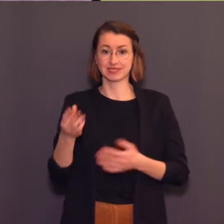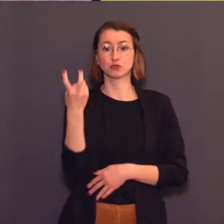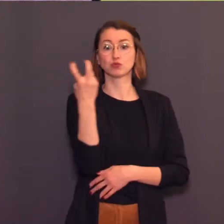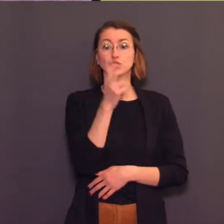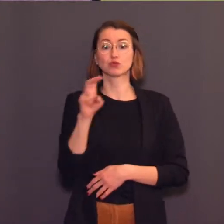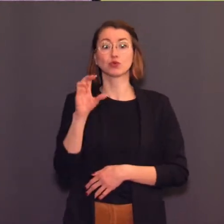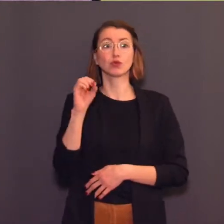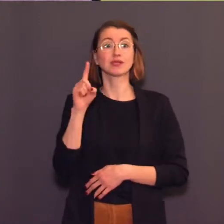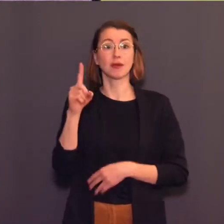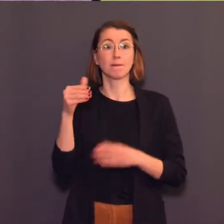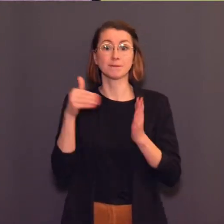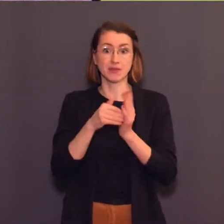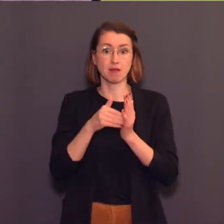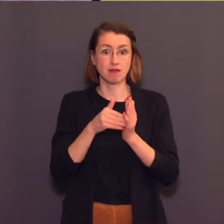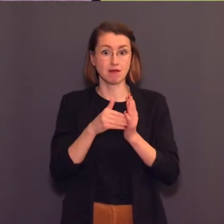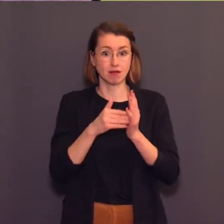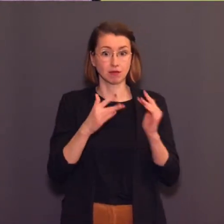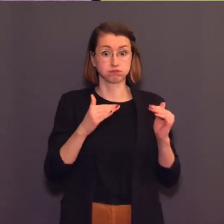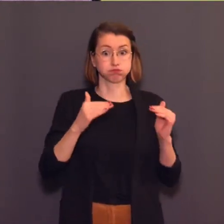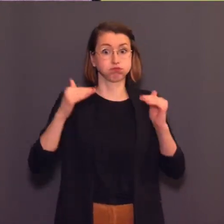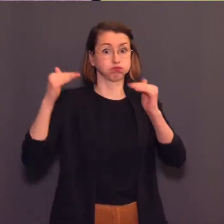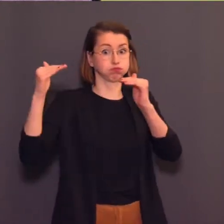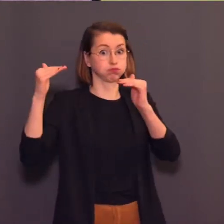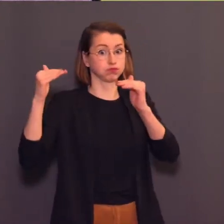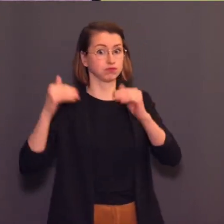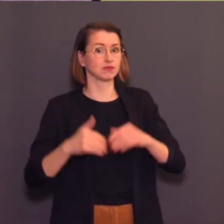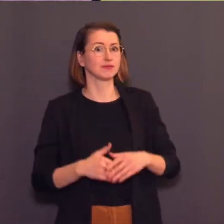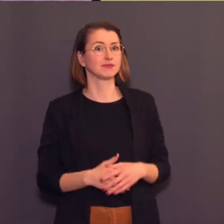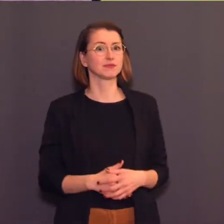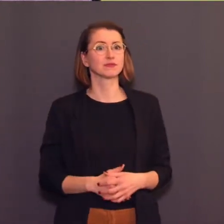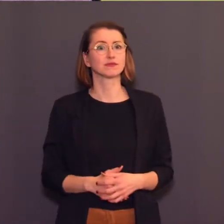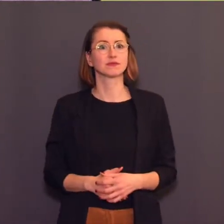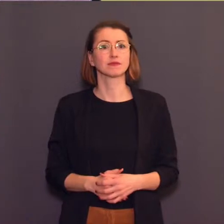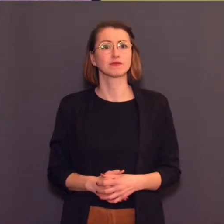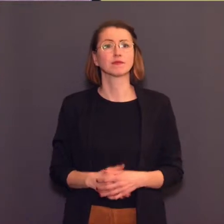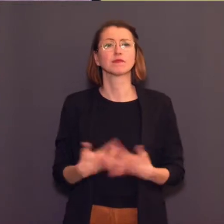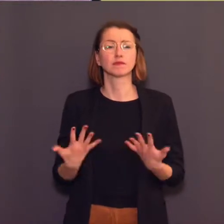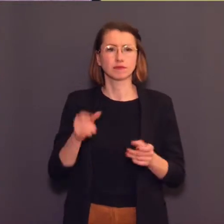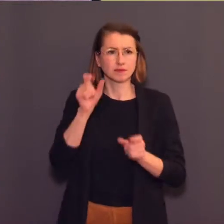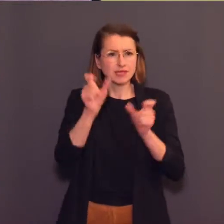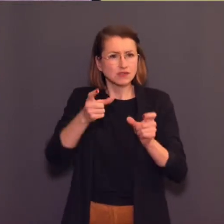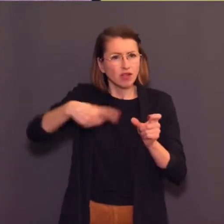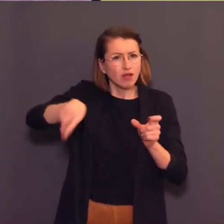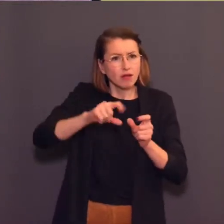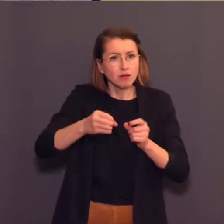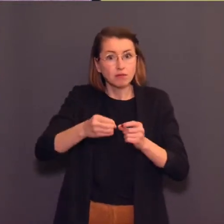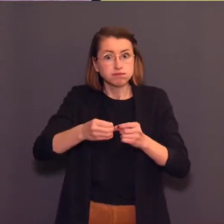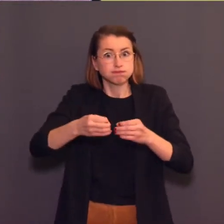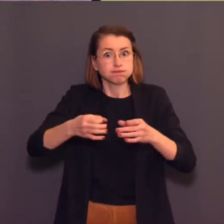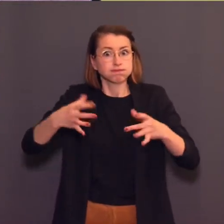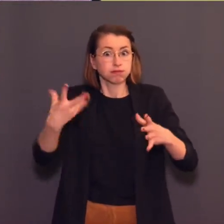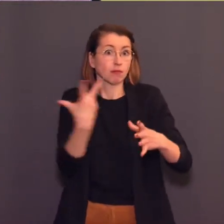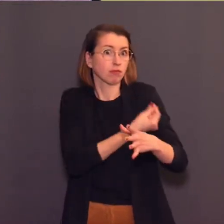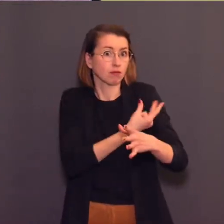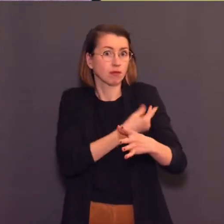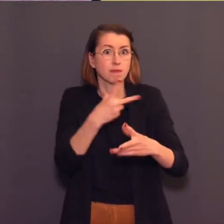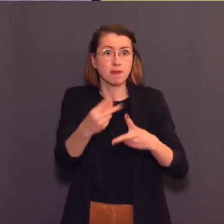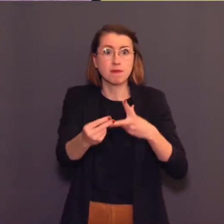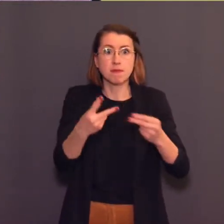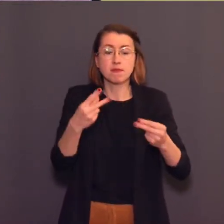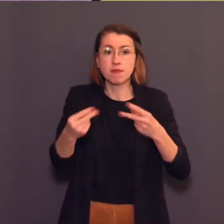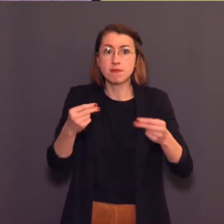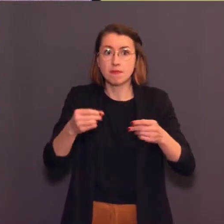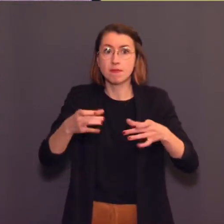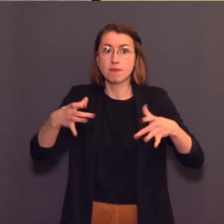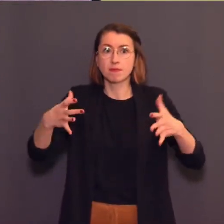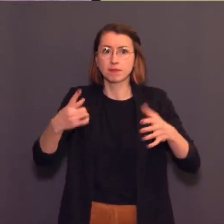par rapport à toutes ces personnes qui sont vaccinées et donc qui deviennent de plus en plus importantes dans la population générale, je pense qu'il y a un point qui est important à